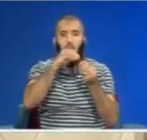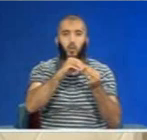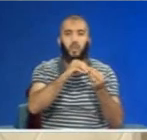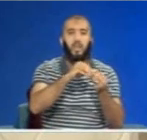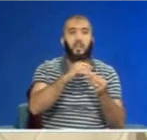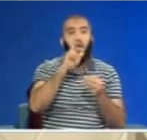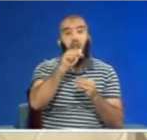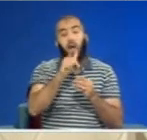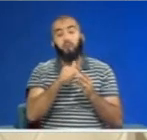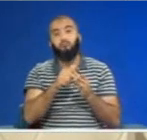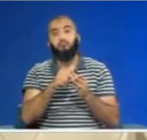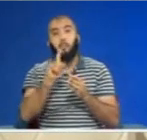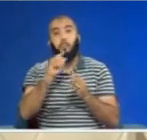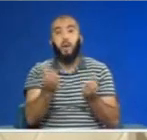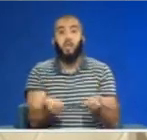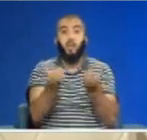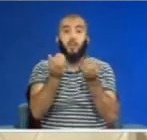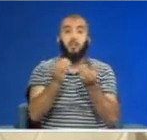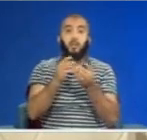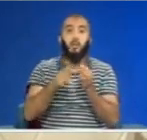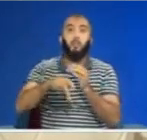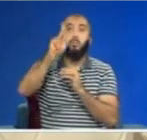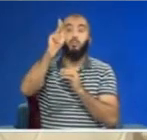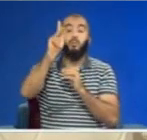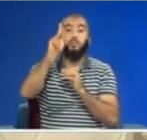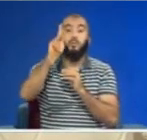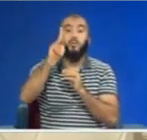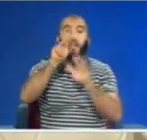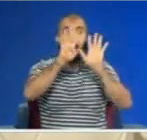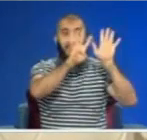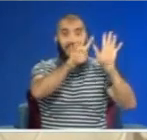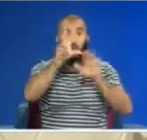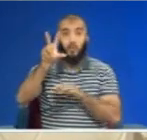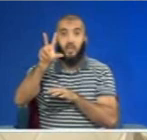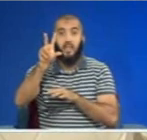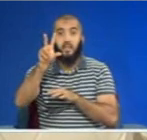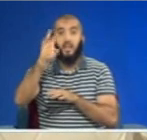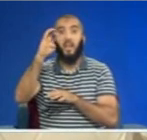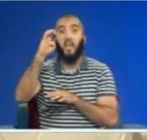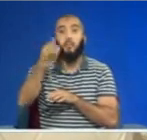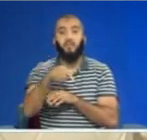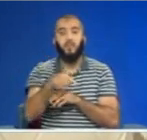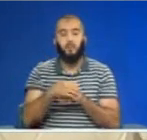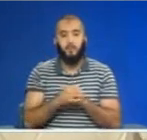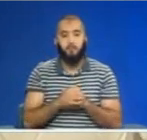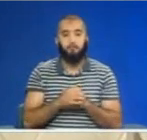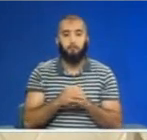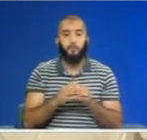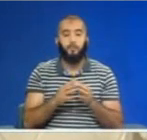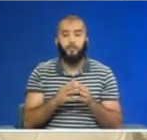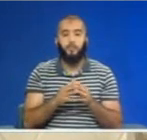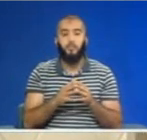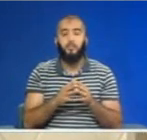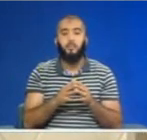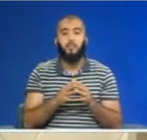هذا نرفع الوزن إلى 93 غرام فاصل، يعني فيه زيادة 89 ولا 93 فاصل.